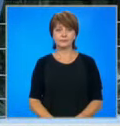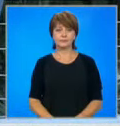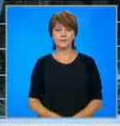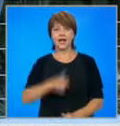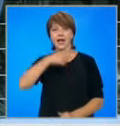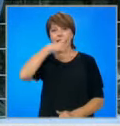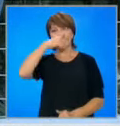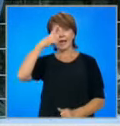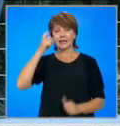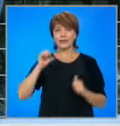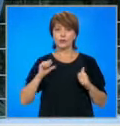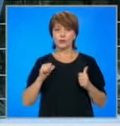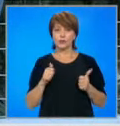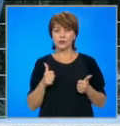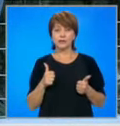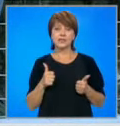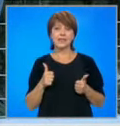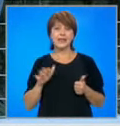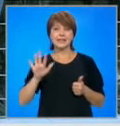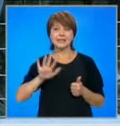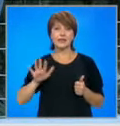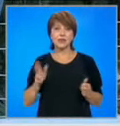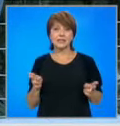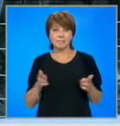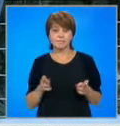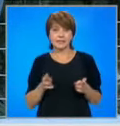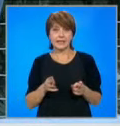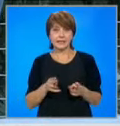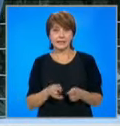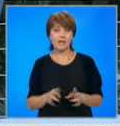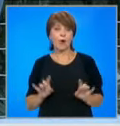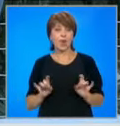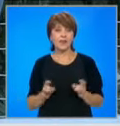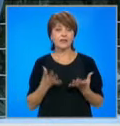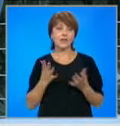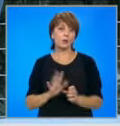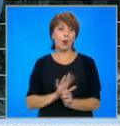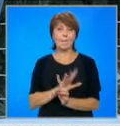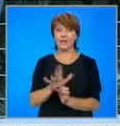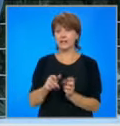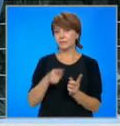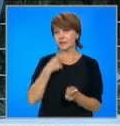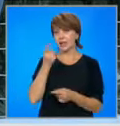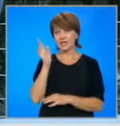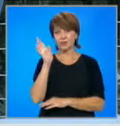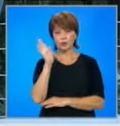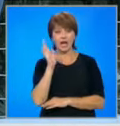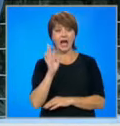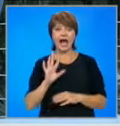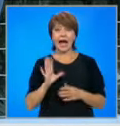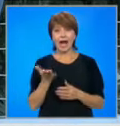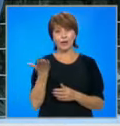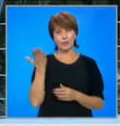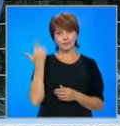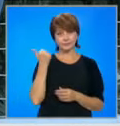Летният туристически сезон се скъсява с всяка изминала година от началото на пандемията до сега, казват хотелиерите. Ако за